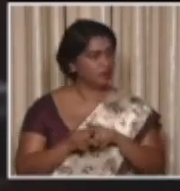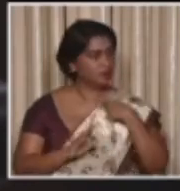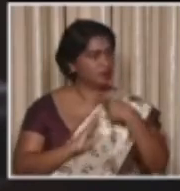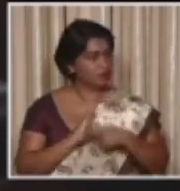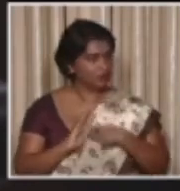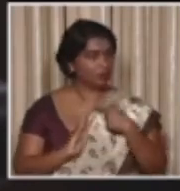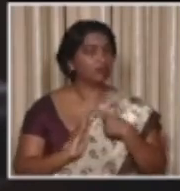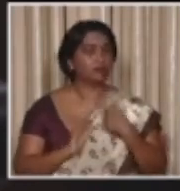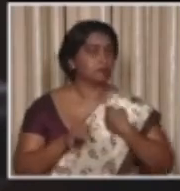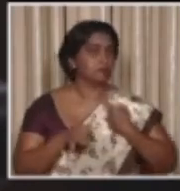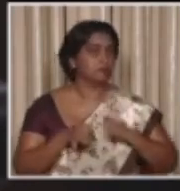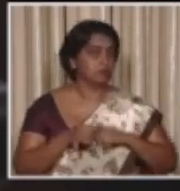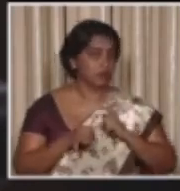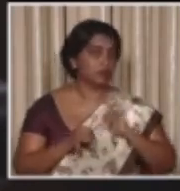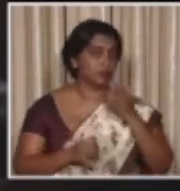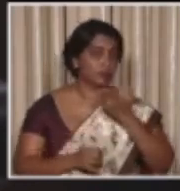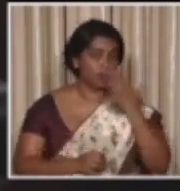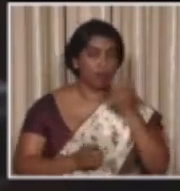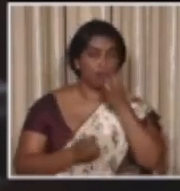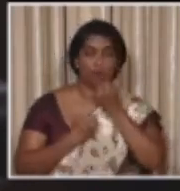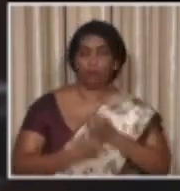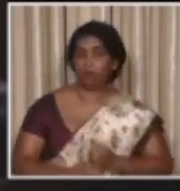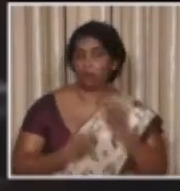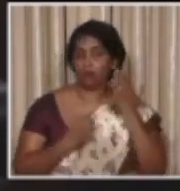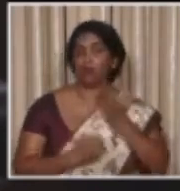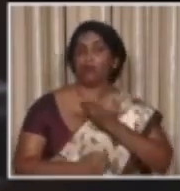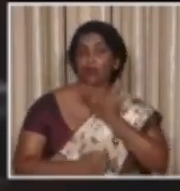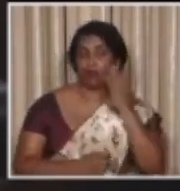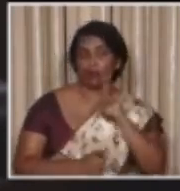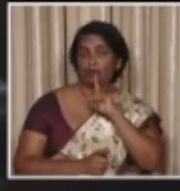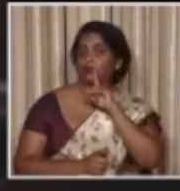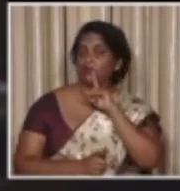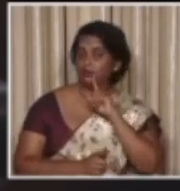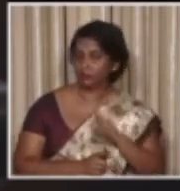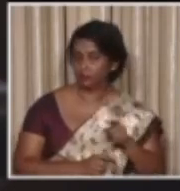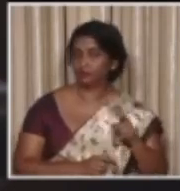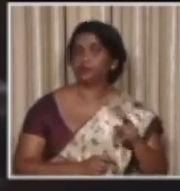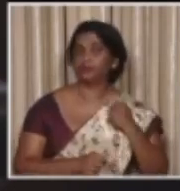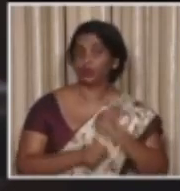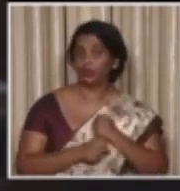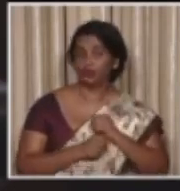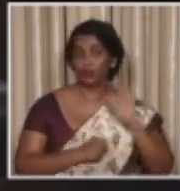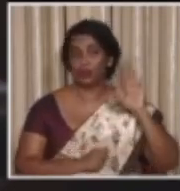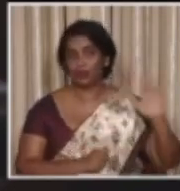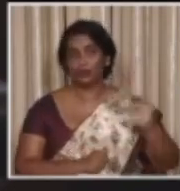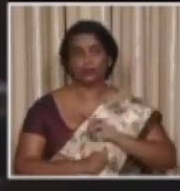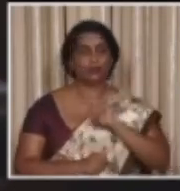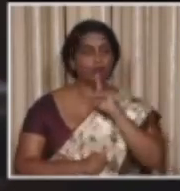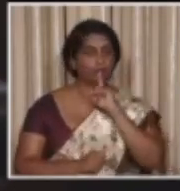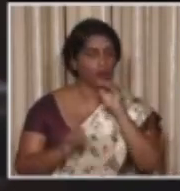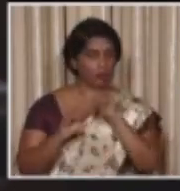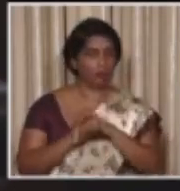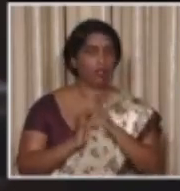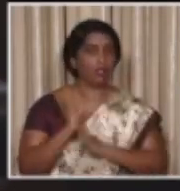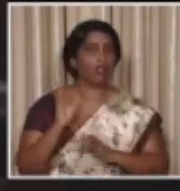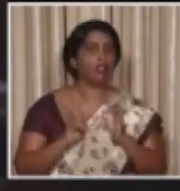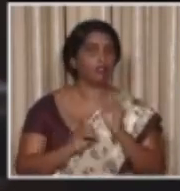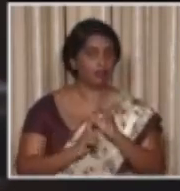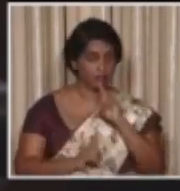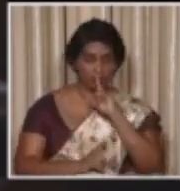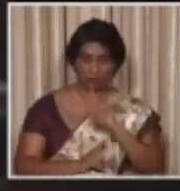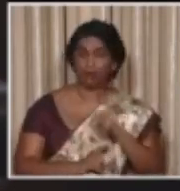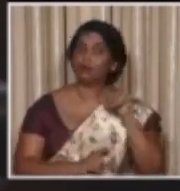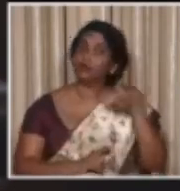குண்டு வெடிக்கக்கூடியதாக இருக்கின்றது என்ற கருத்தை அரசாங்கத்திலே இருந்து முன்வைக்கின்றார்கள். அவ்வாறான ஒரு சூழலிலே இந்த